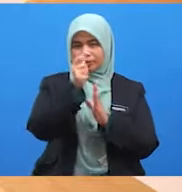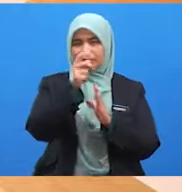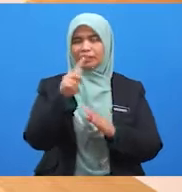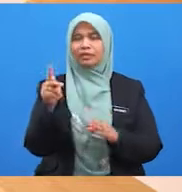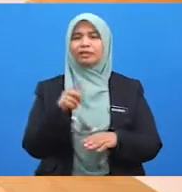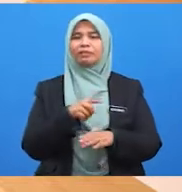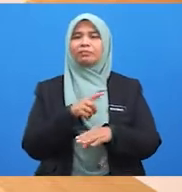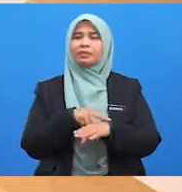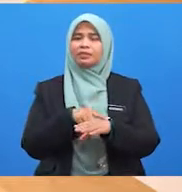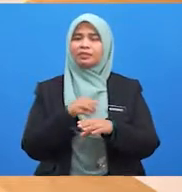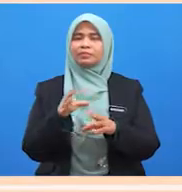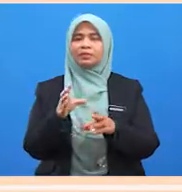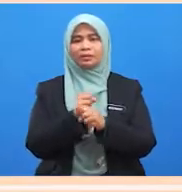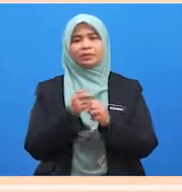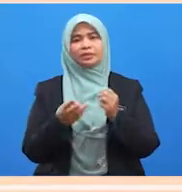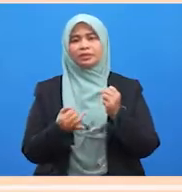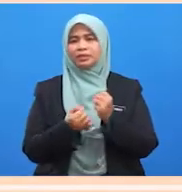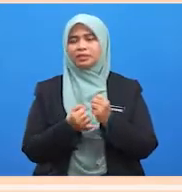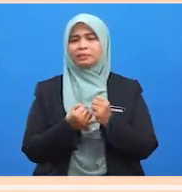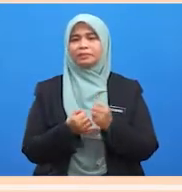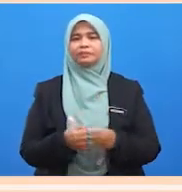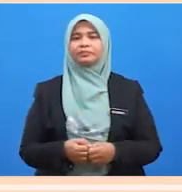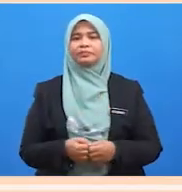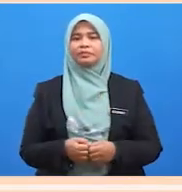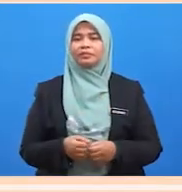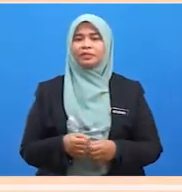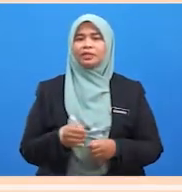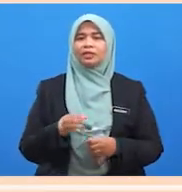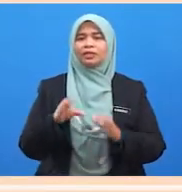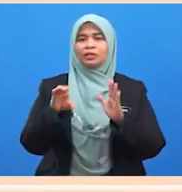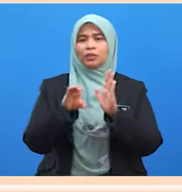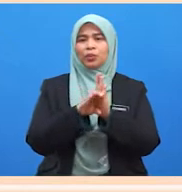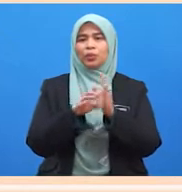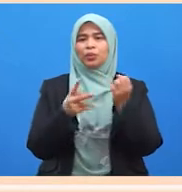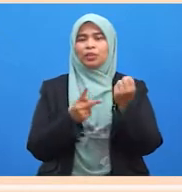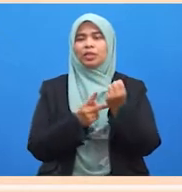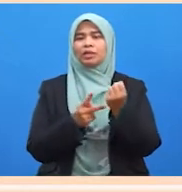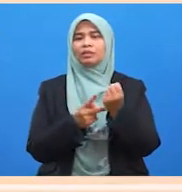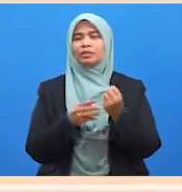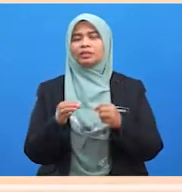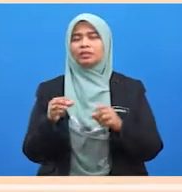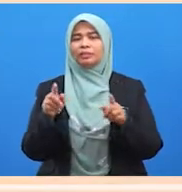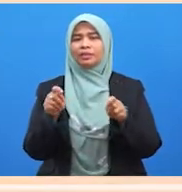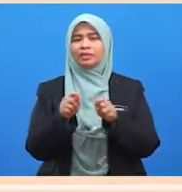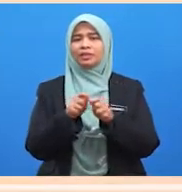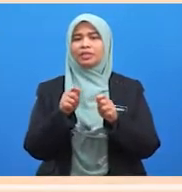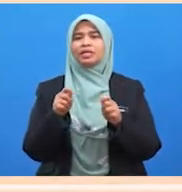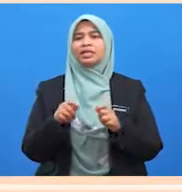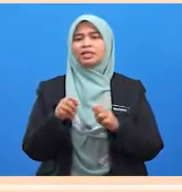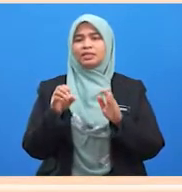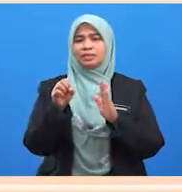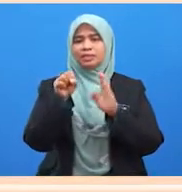masa dapat dijimatkan. Selain itu, pengaruh teknologi seperti sistem maklumat